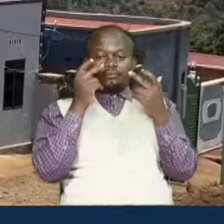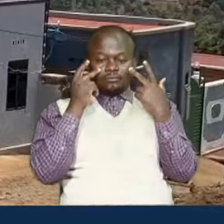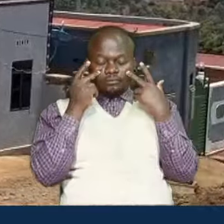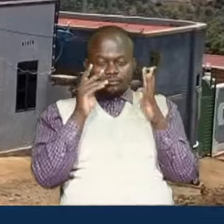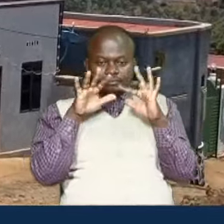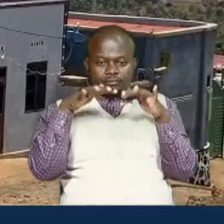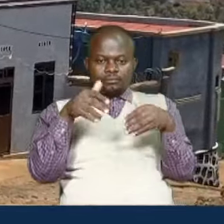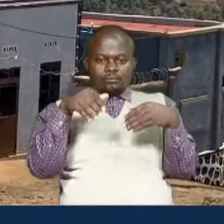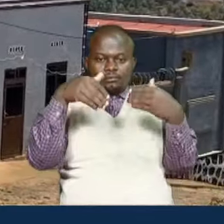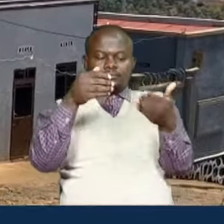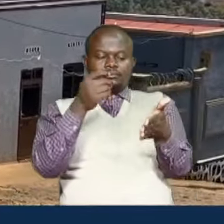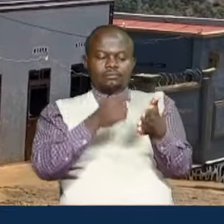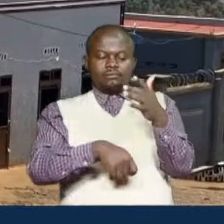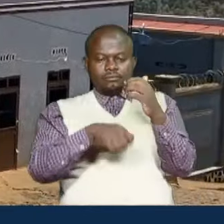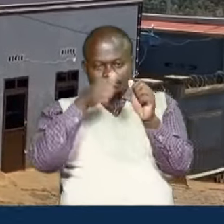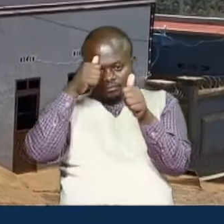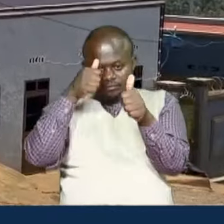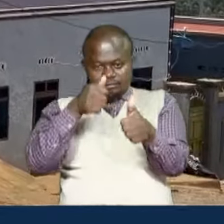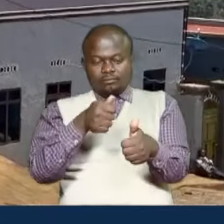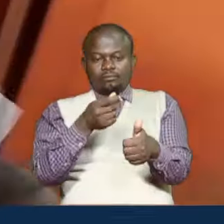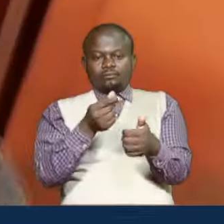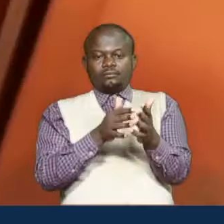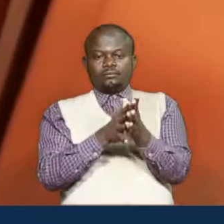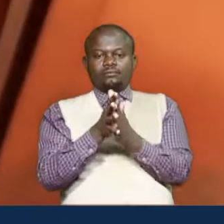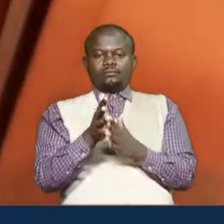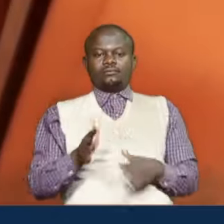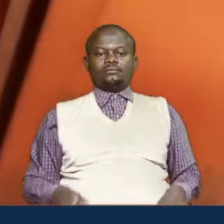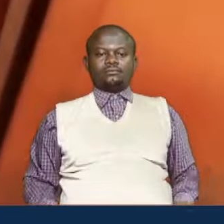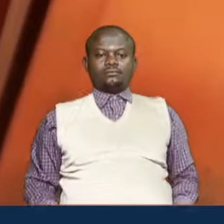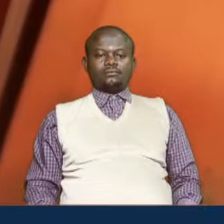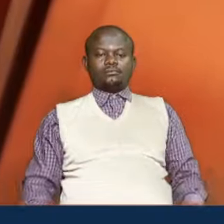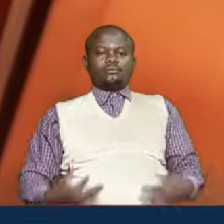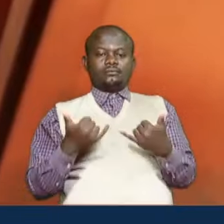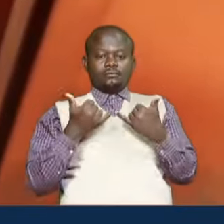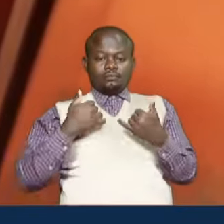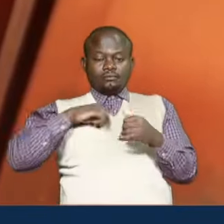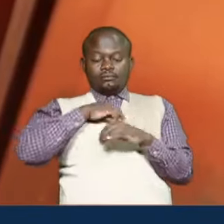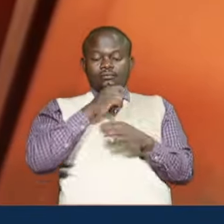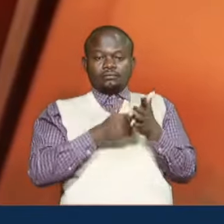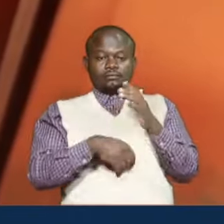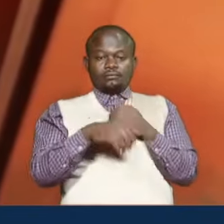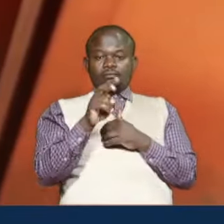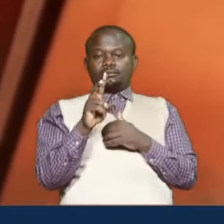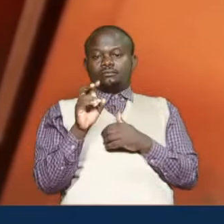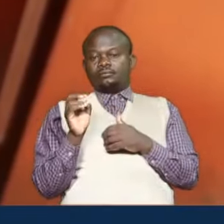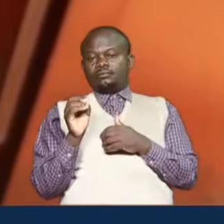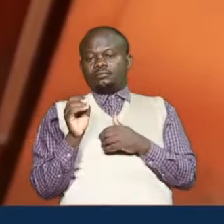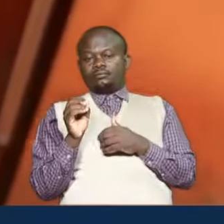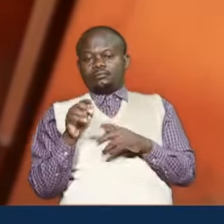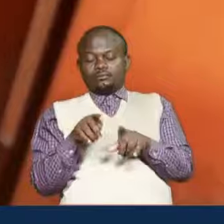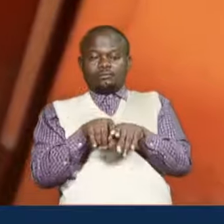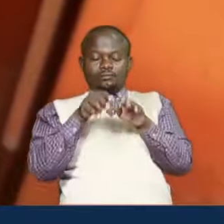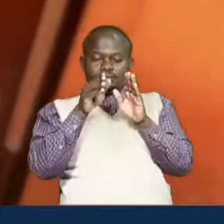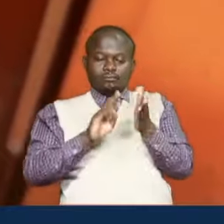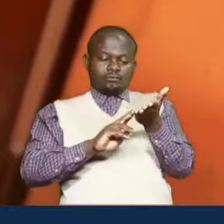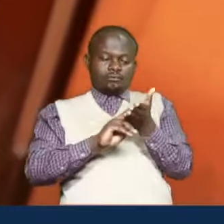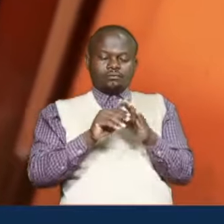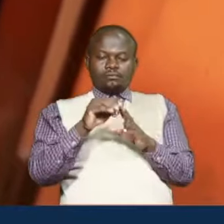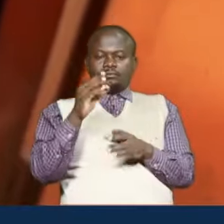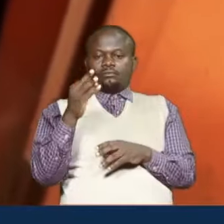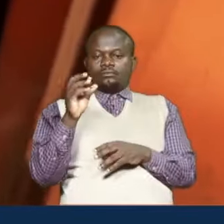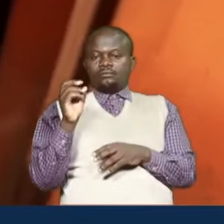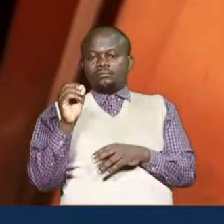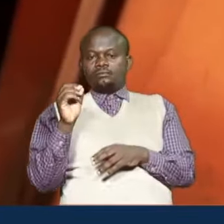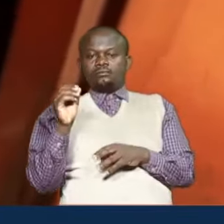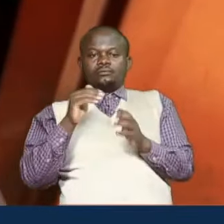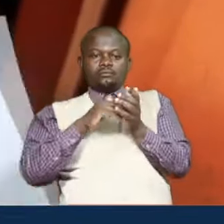umusoro hagendewe ku gishoro bafite. Ibaze nk'ubu ngubu bari guca amande y'2,200 nk'umuntu ukoresha 300,000 ubwo